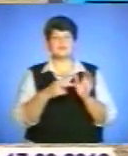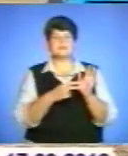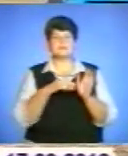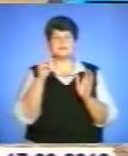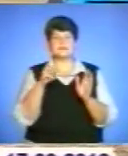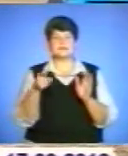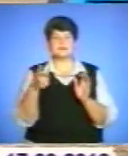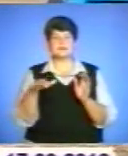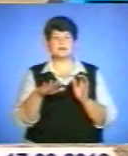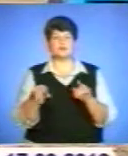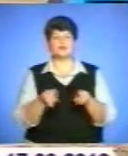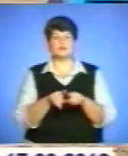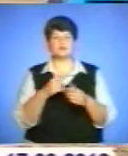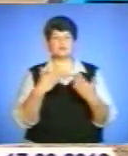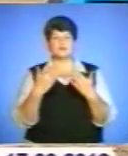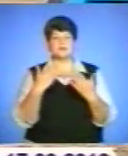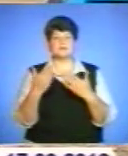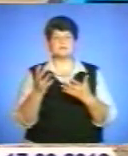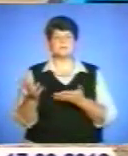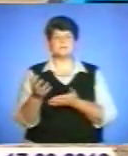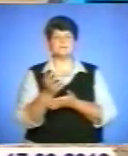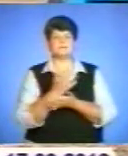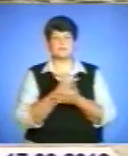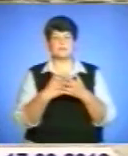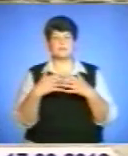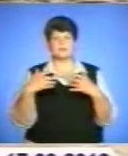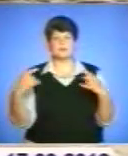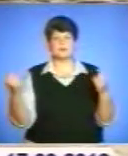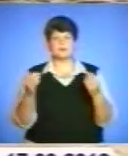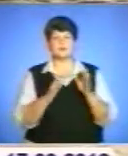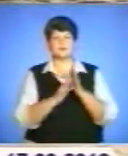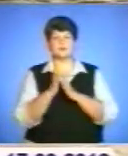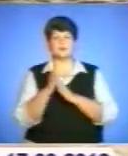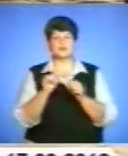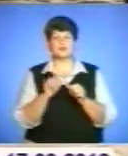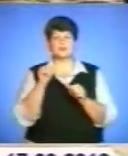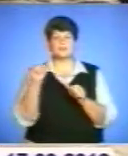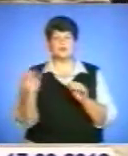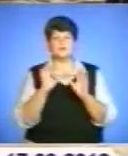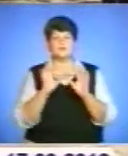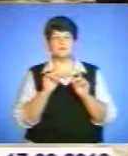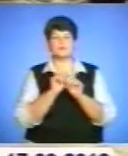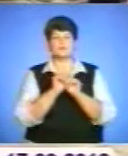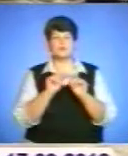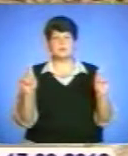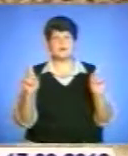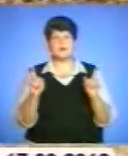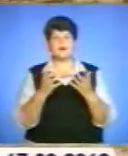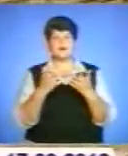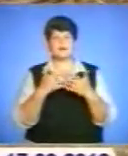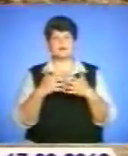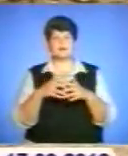також поділився досвідом вирощуванням високих урожаїв різних культур. Зокрема, розповів про особливості агротехніки в